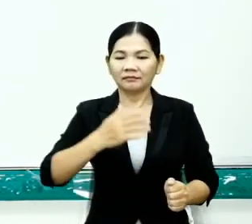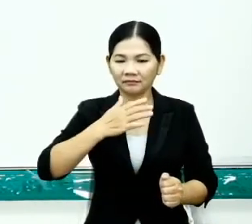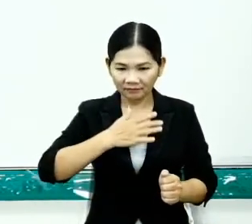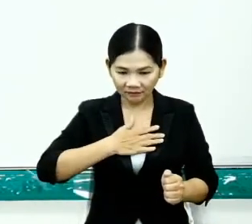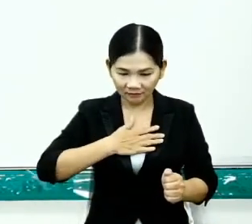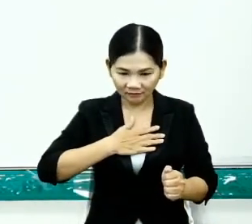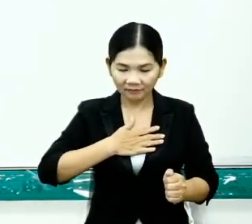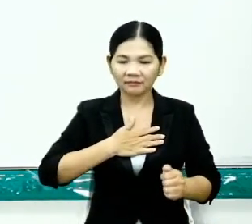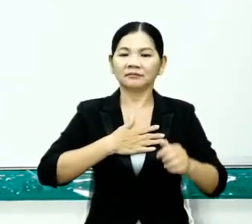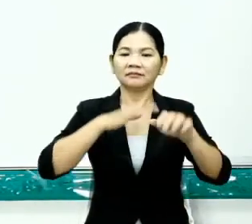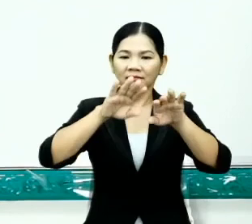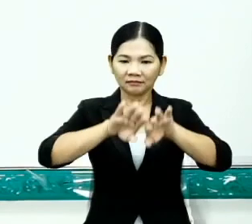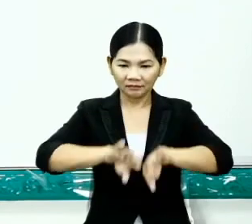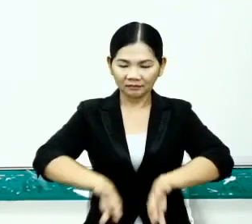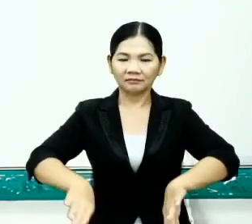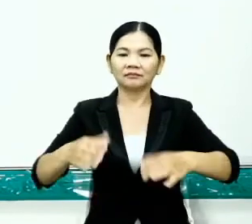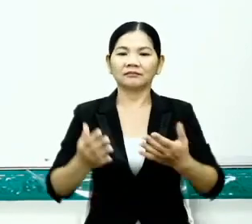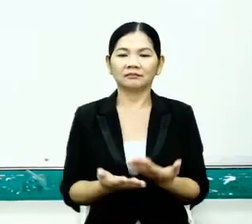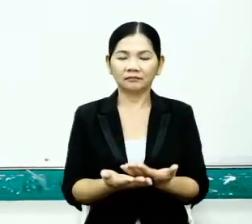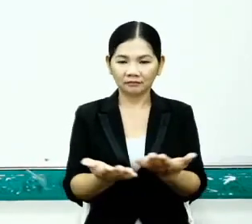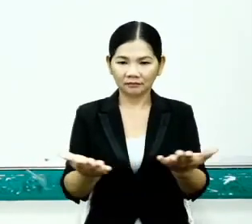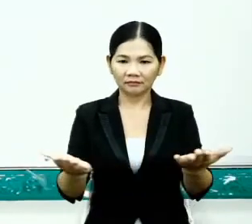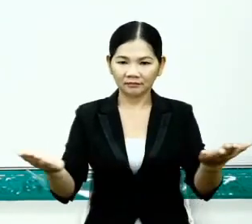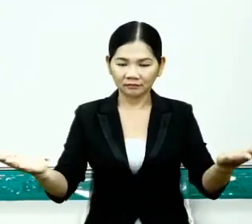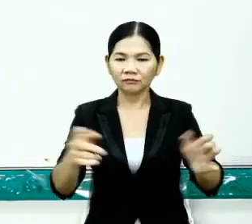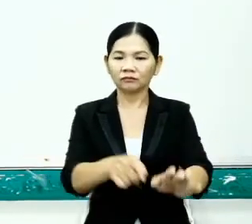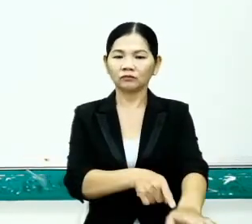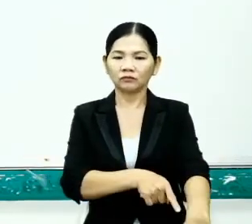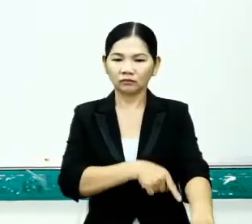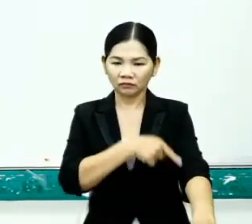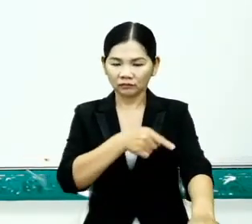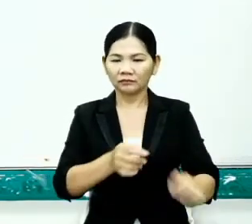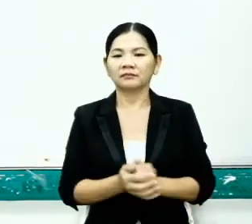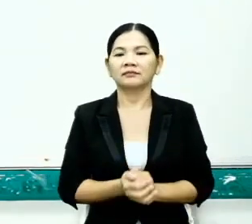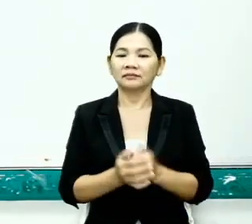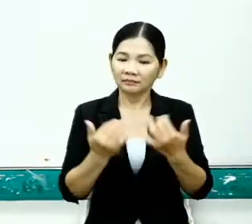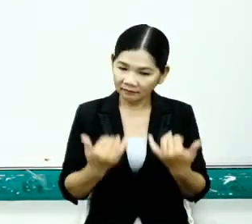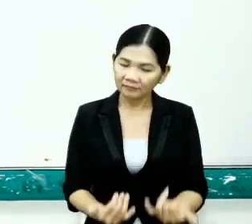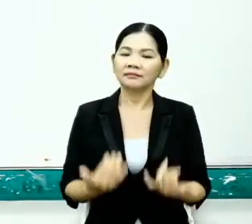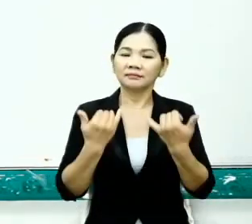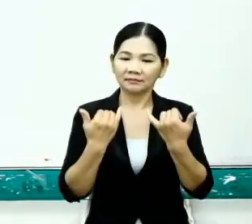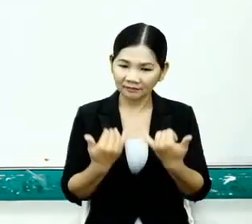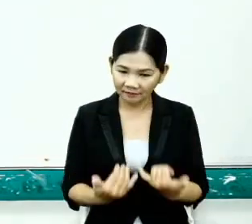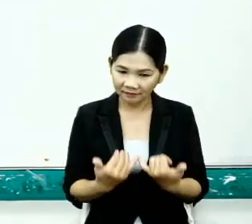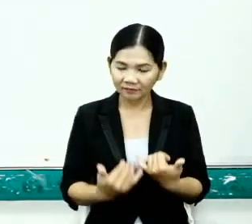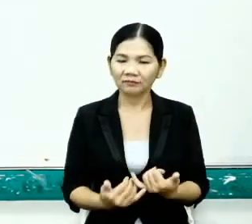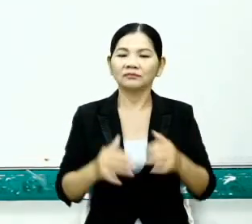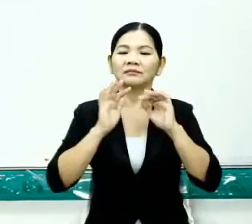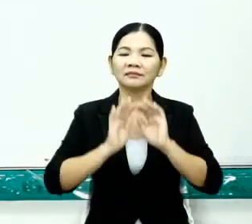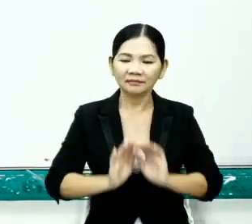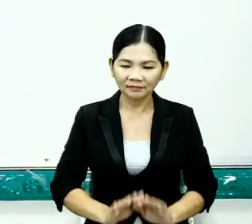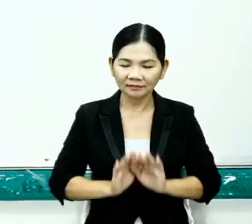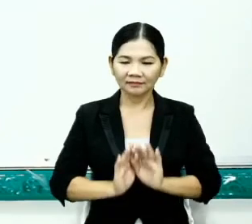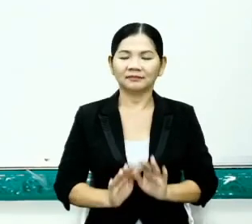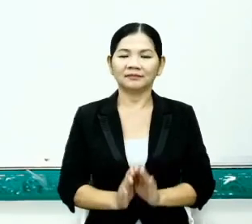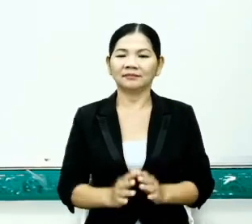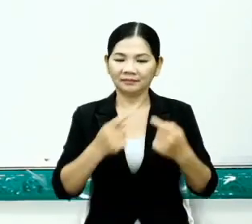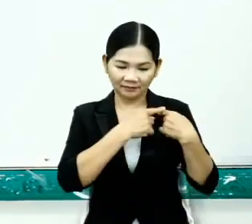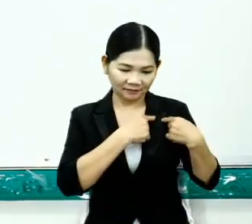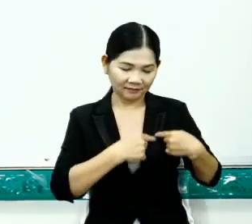កតាបខ្ញុំអើយខ្ញុំបាយញាំងយូឥឡូវបានធូរអើងអើ